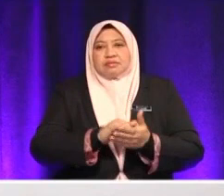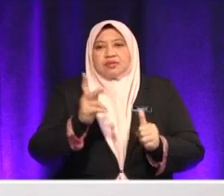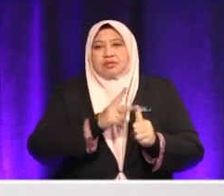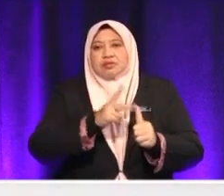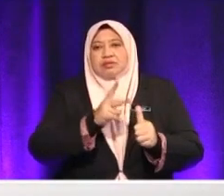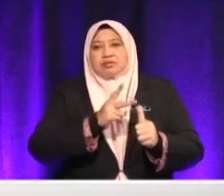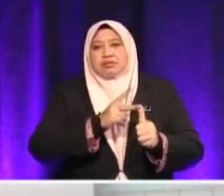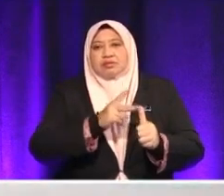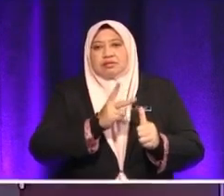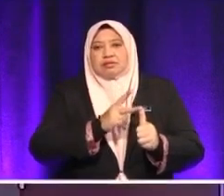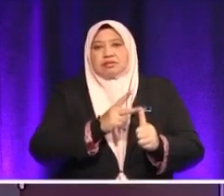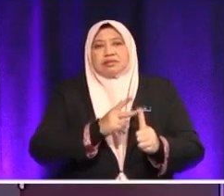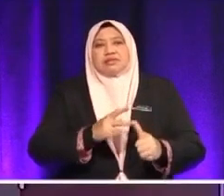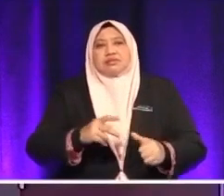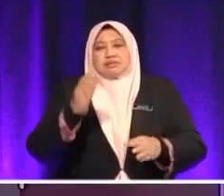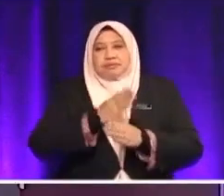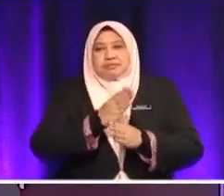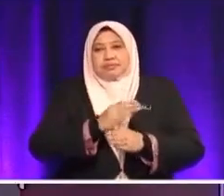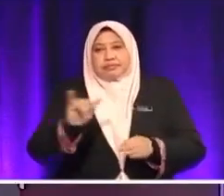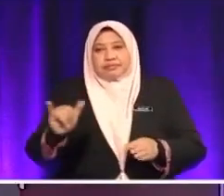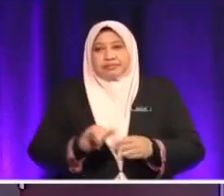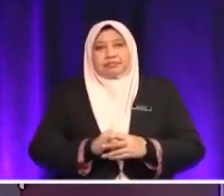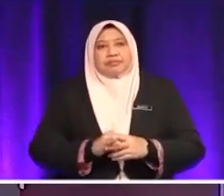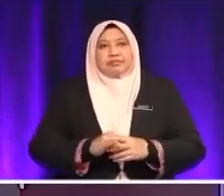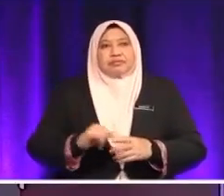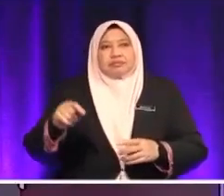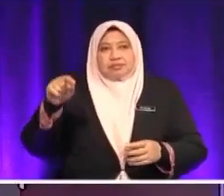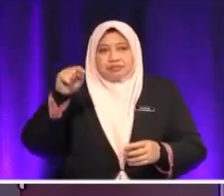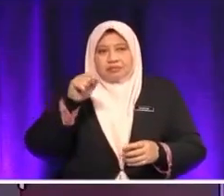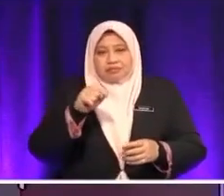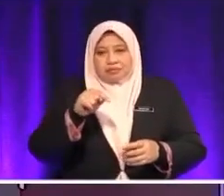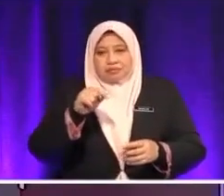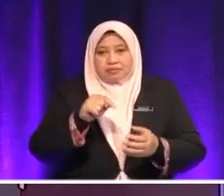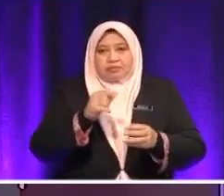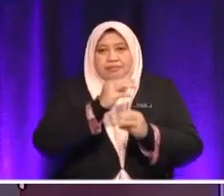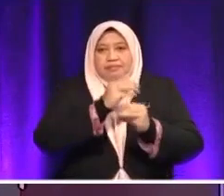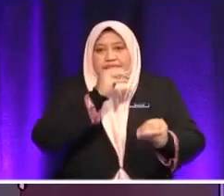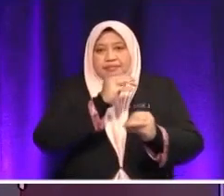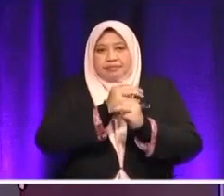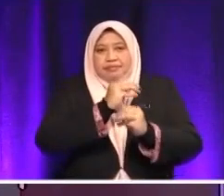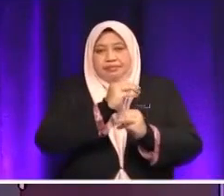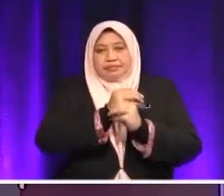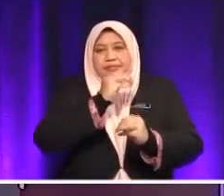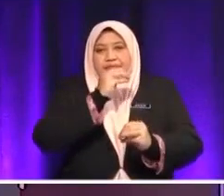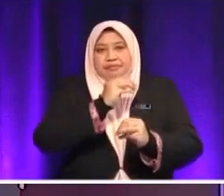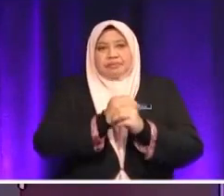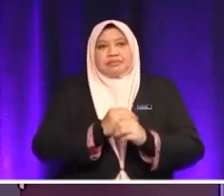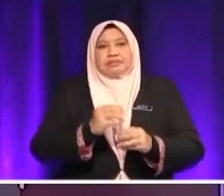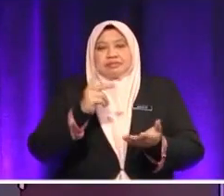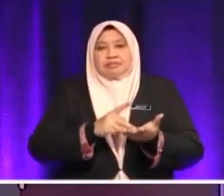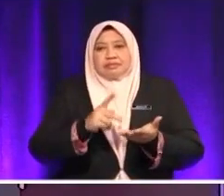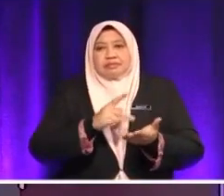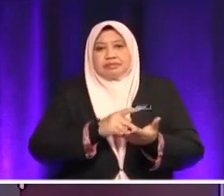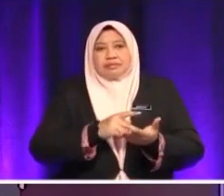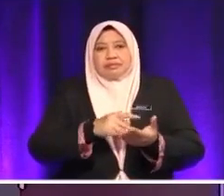pertama dan sebenarnya kita imbas smule ini adalah Midin ataupun kadang-kadang ditulis